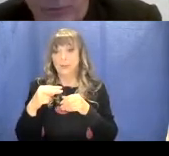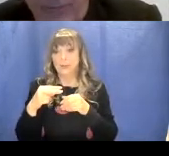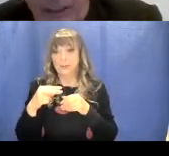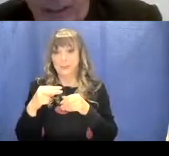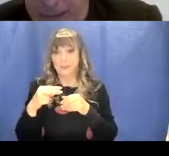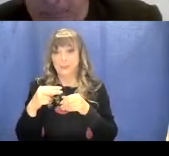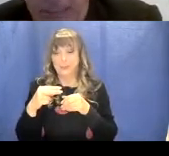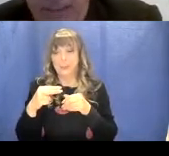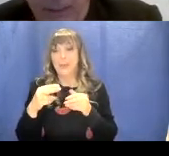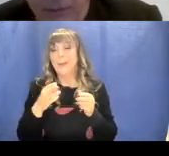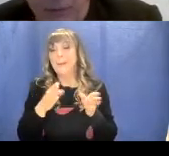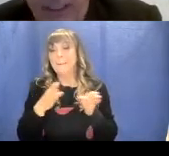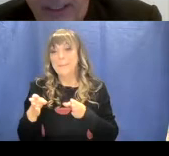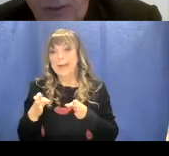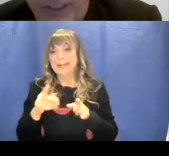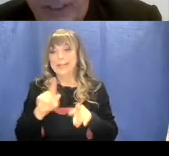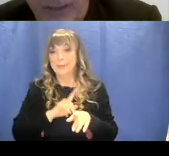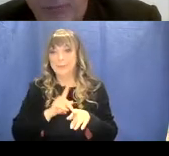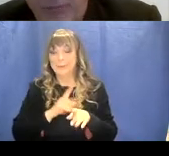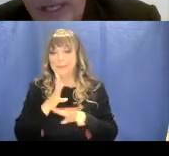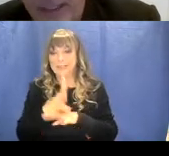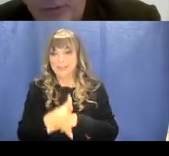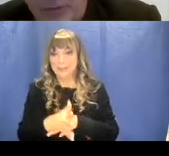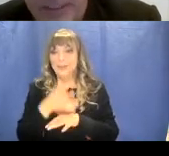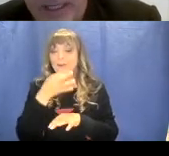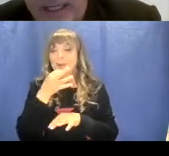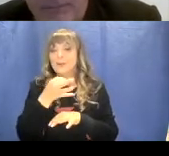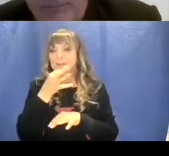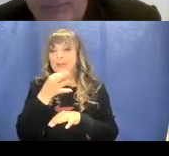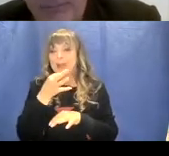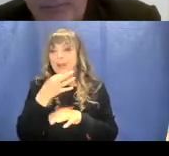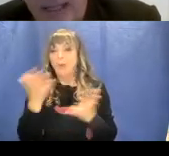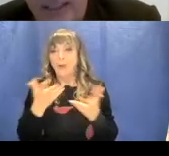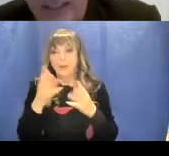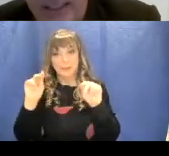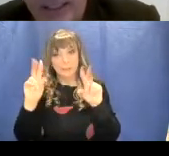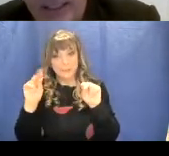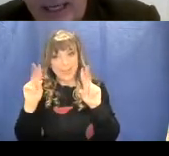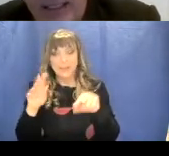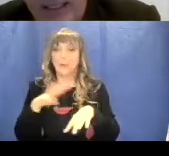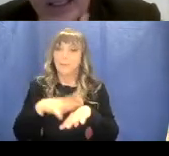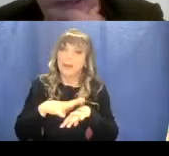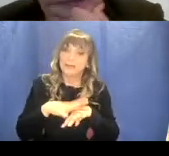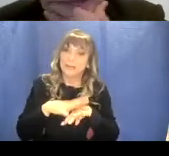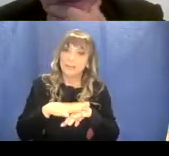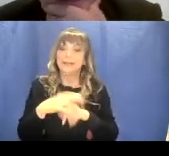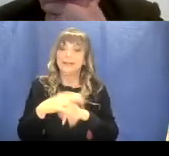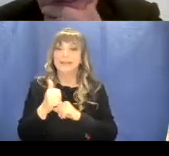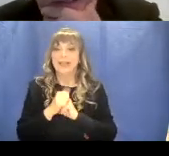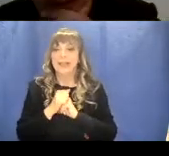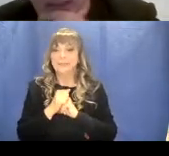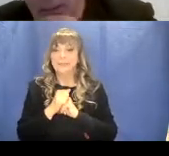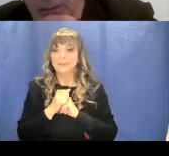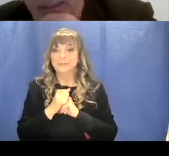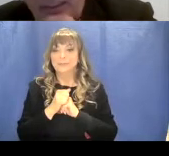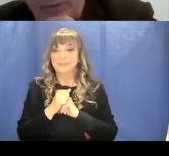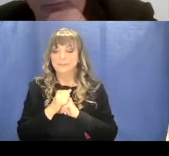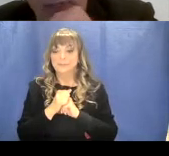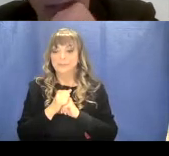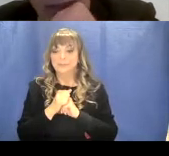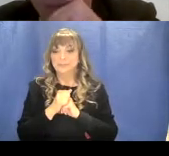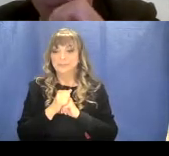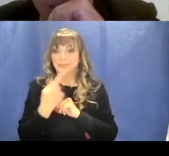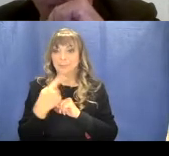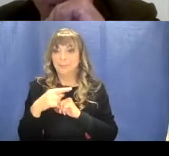dove parlerò di qualche cosa di più moderno sia in matematica che anche per le